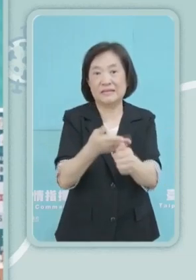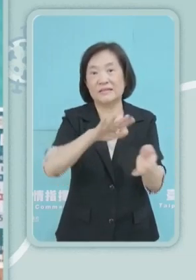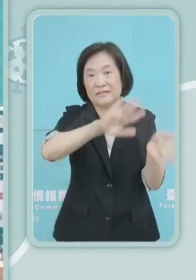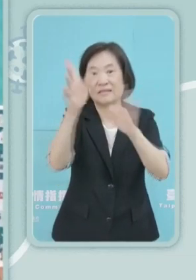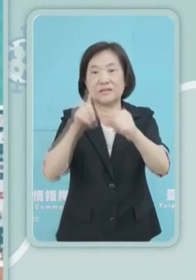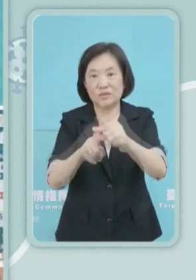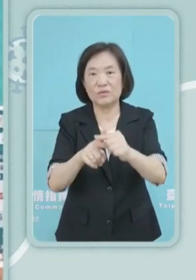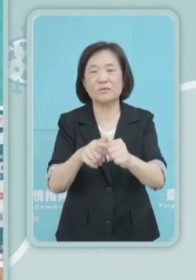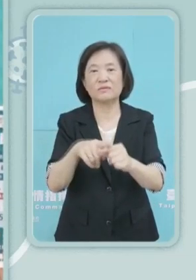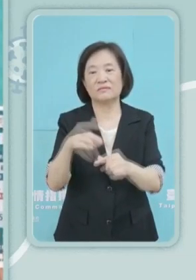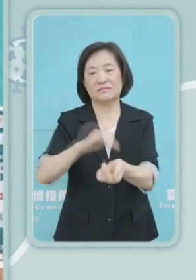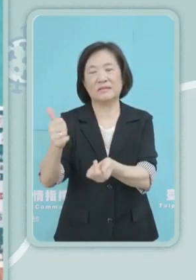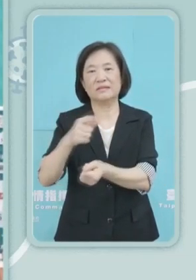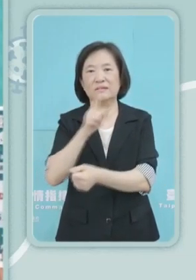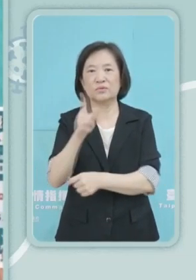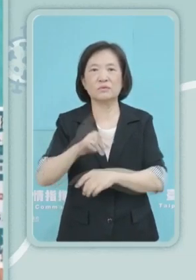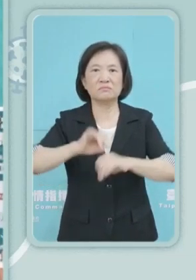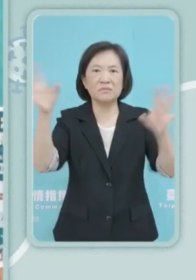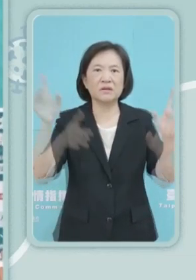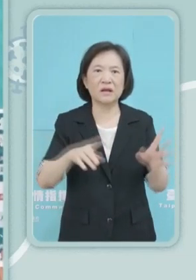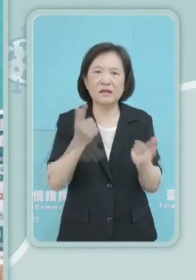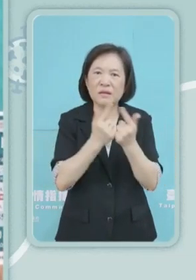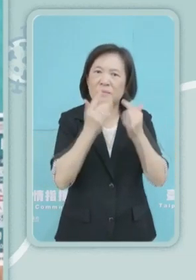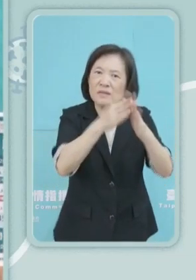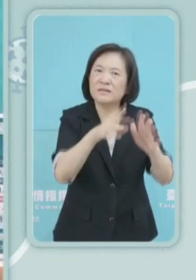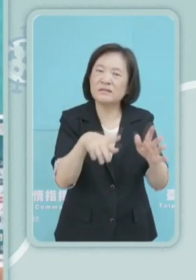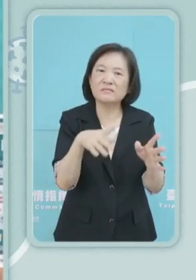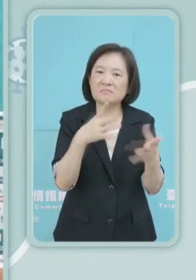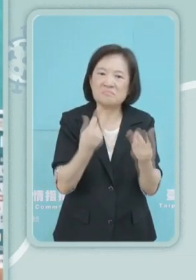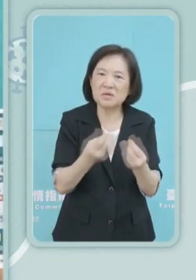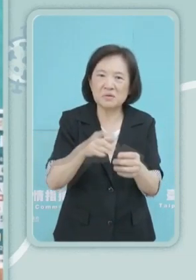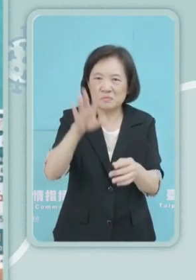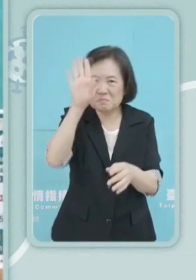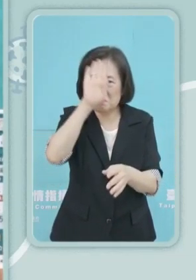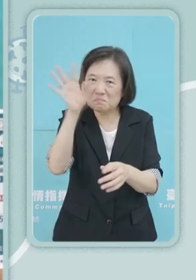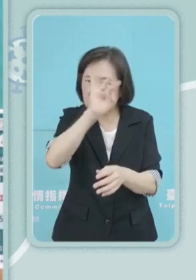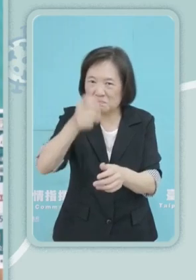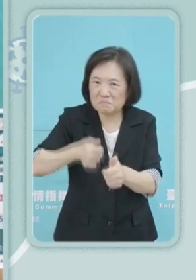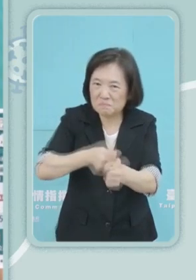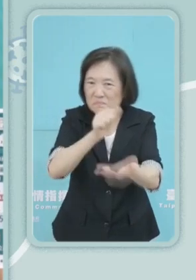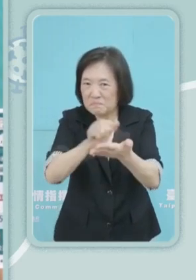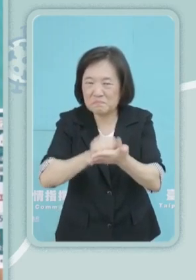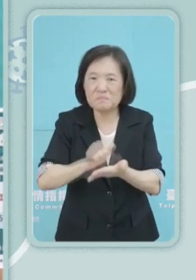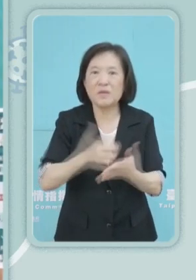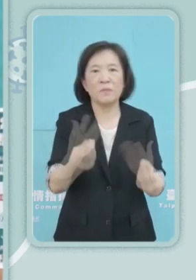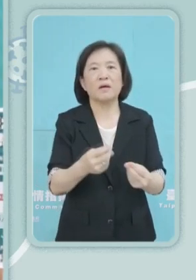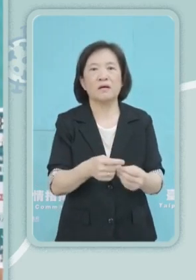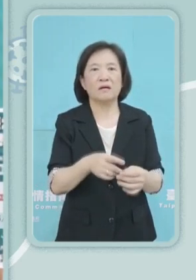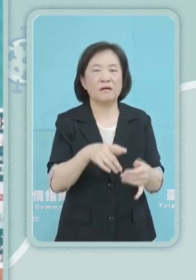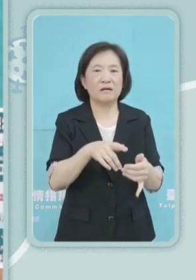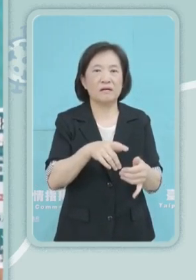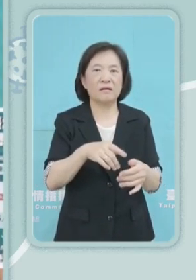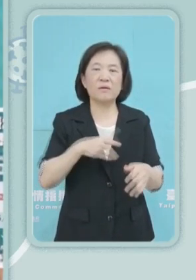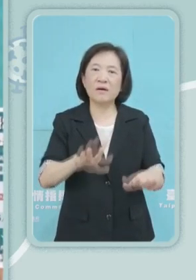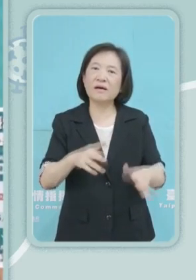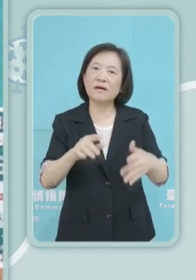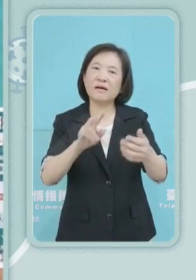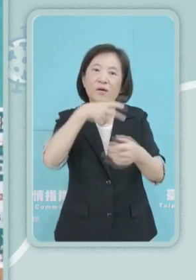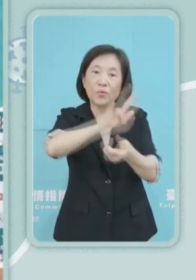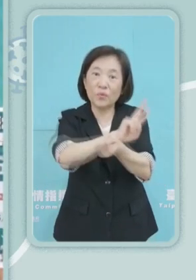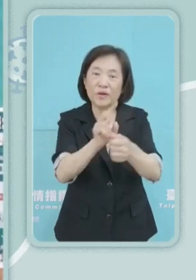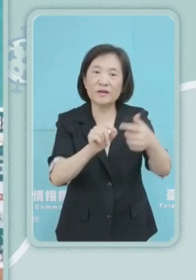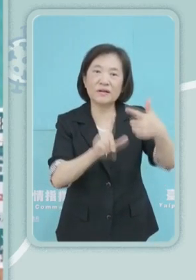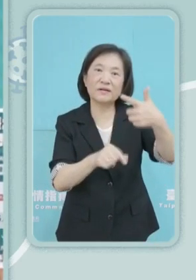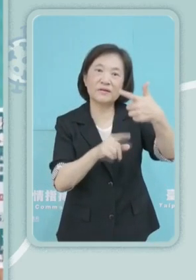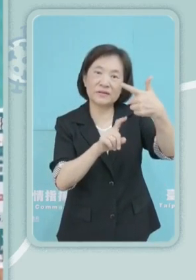北市怎么会没有做疫调？怎么会没有框列？我们看看哦，这个虎林街这个专案就是这样，6月14号到6月18号